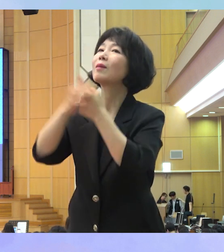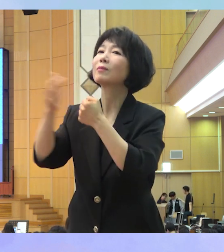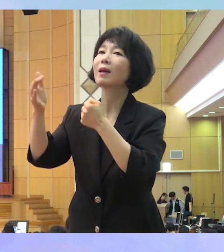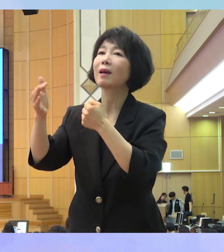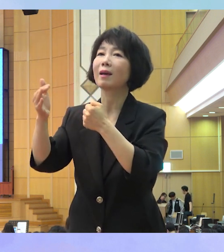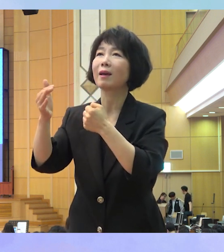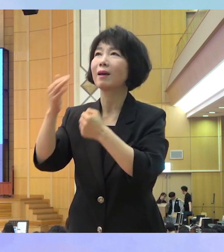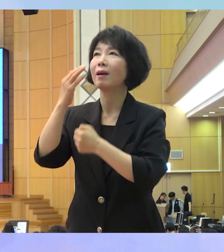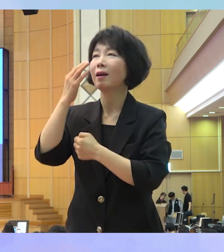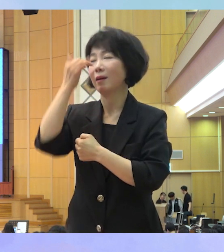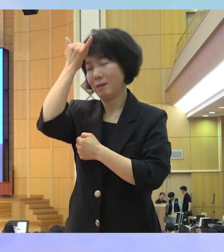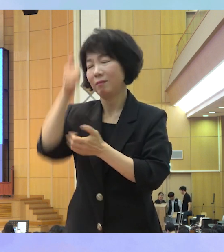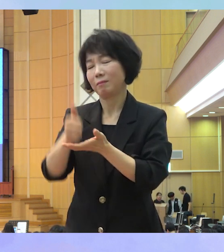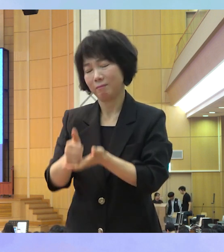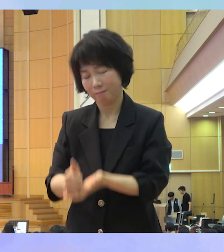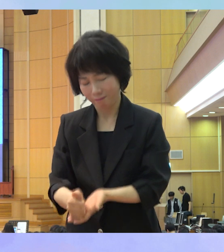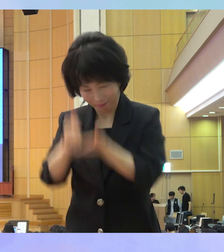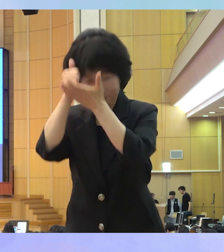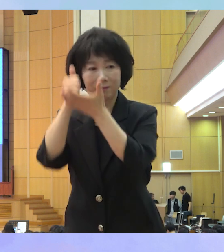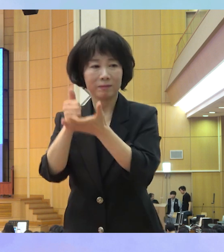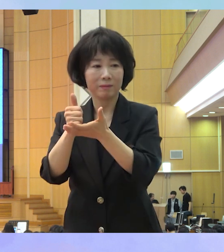우리는 하나님을 아버지라 부르잖아요.